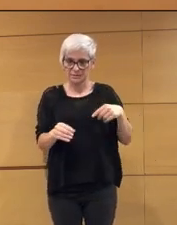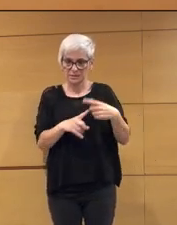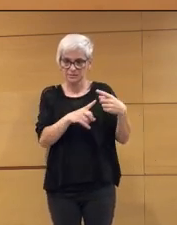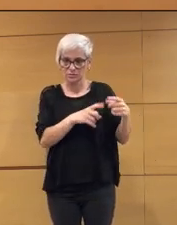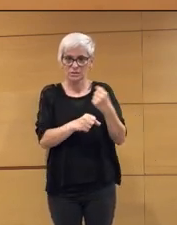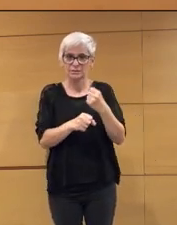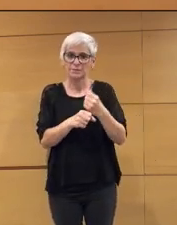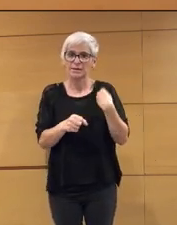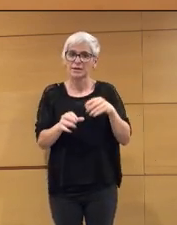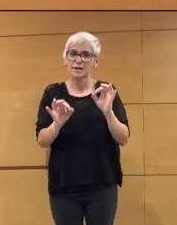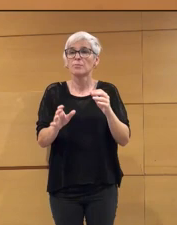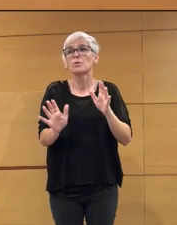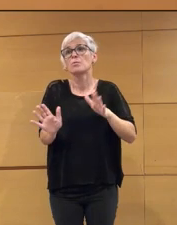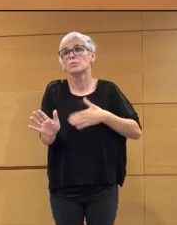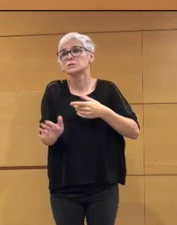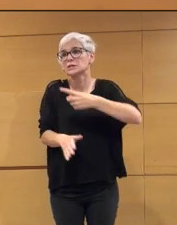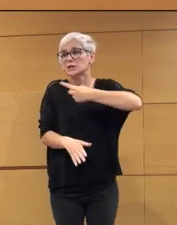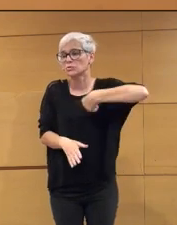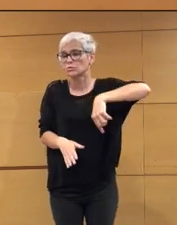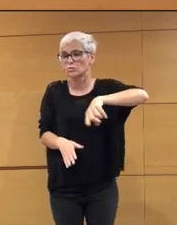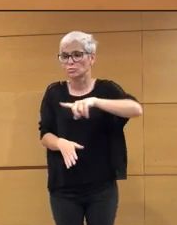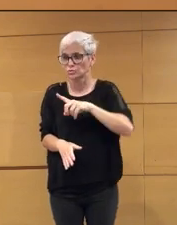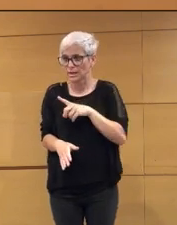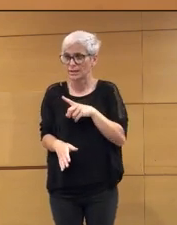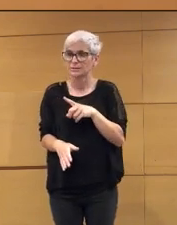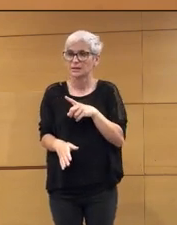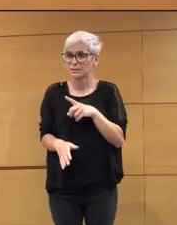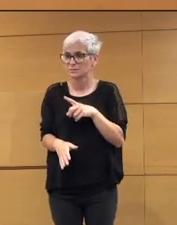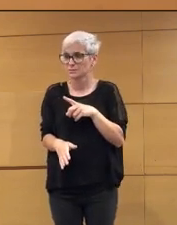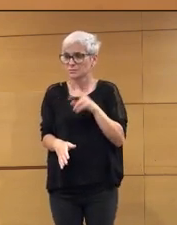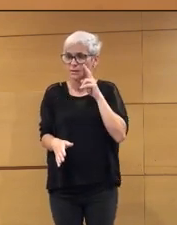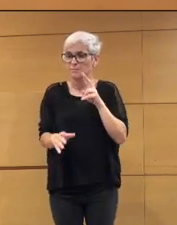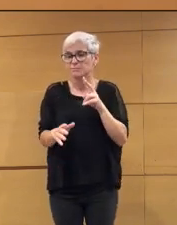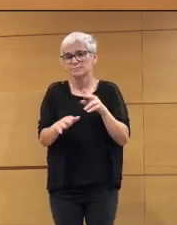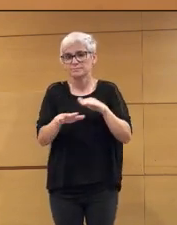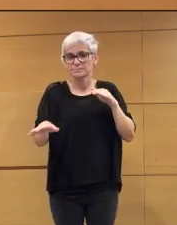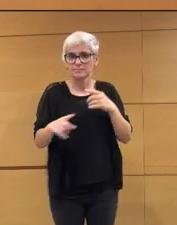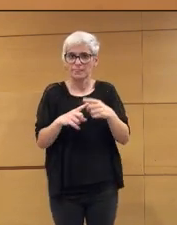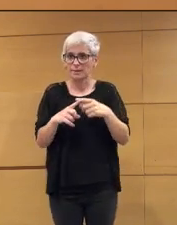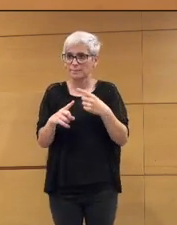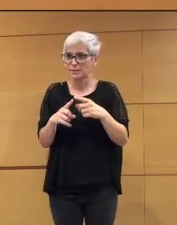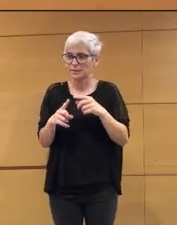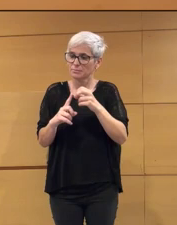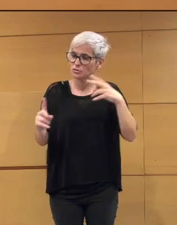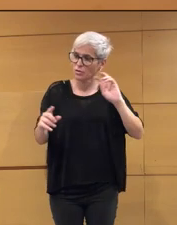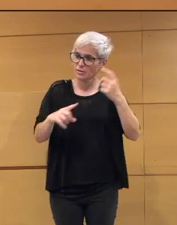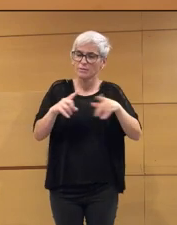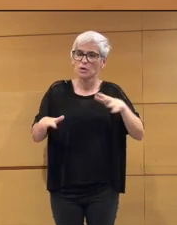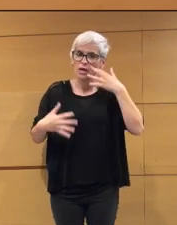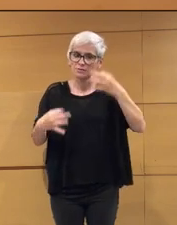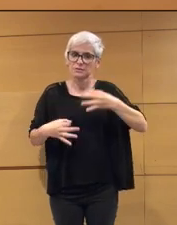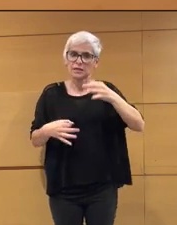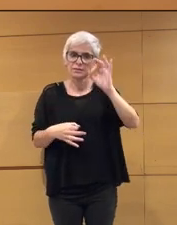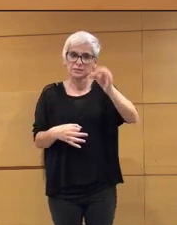traslladin. El que passa que nosaltres potser ho veiem més lluny perquè, bueno, perquè hem estat en un altre entorn, no? Però sí que és cert que no el